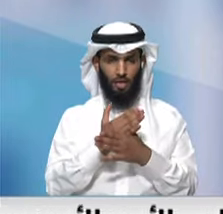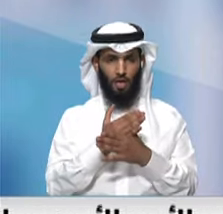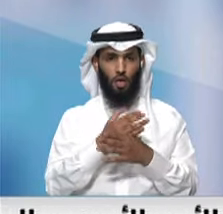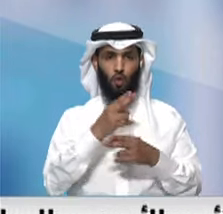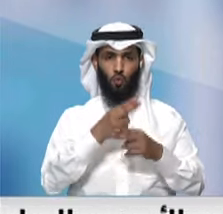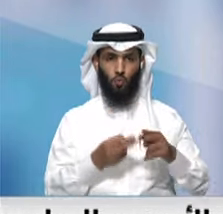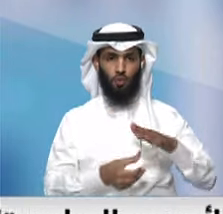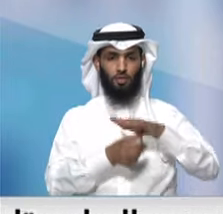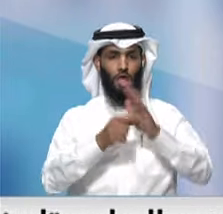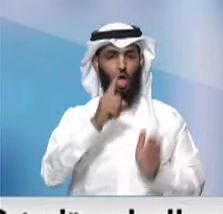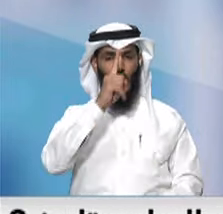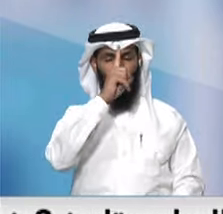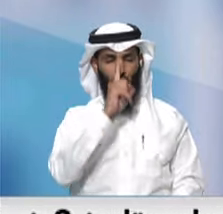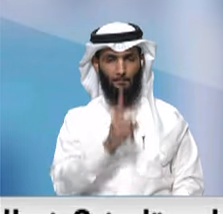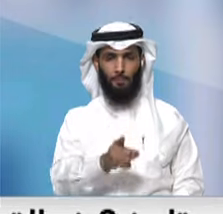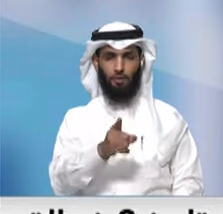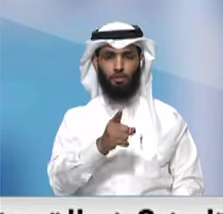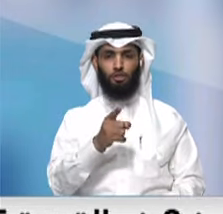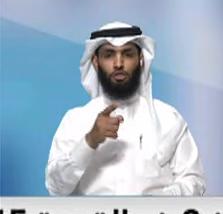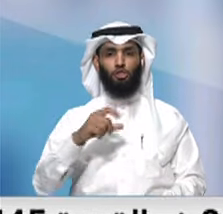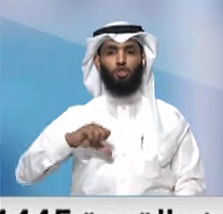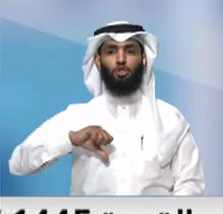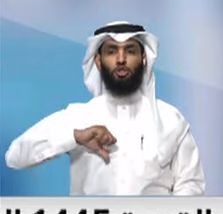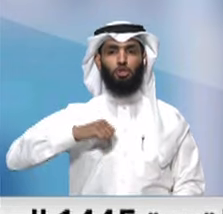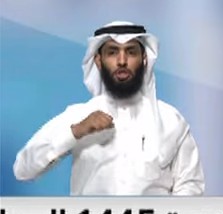الامر الاميري بتزكية